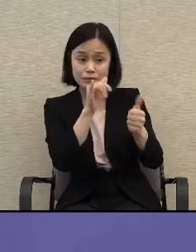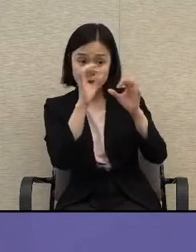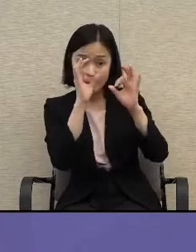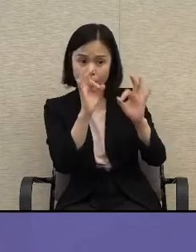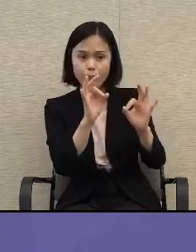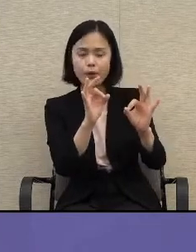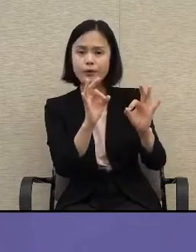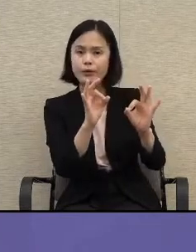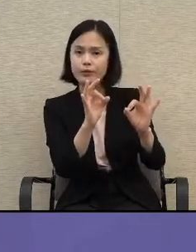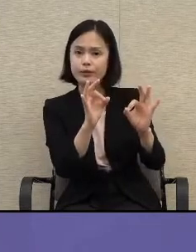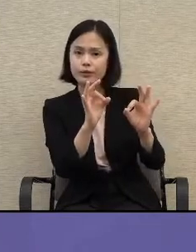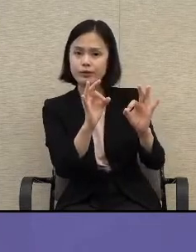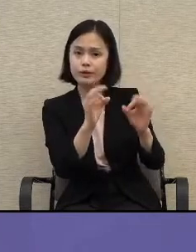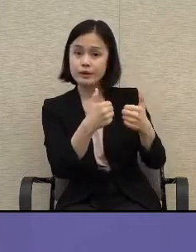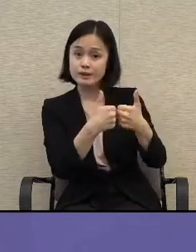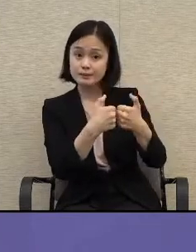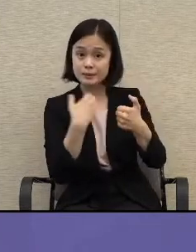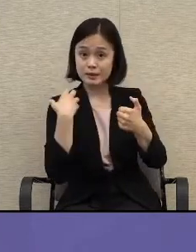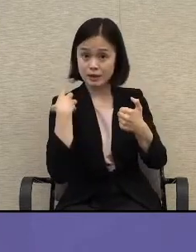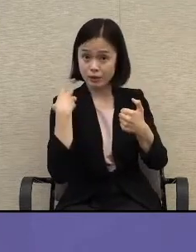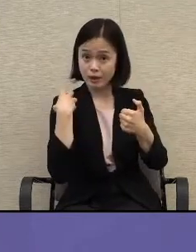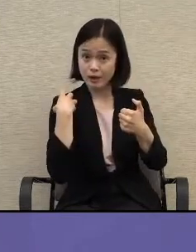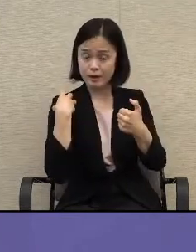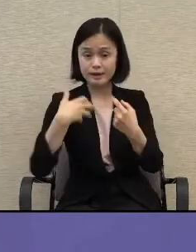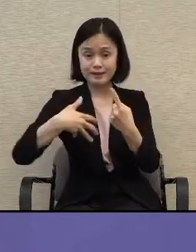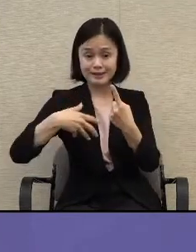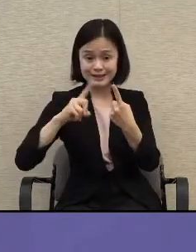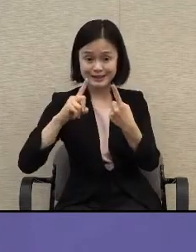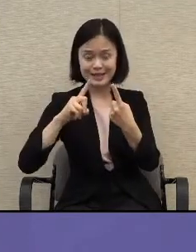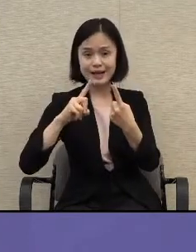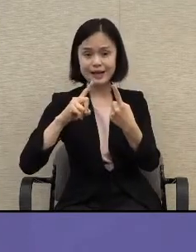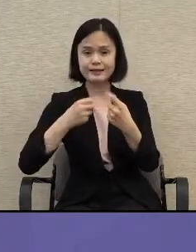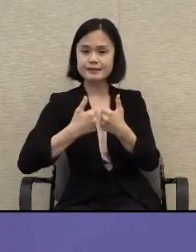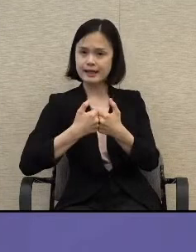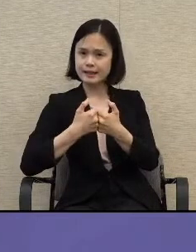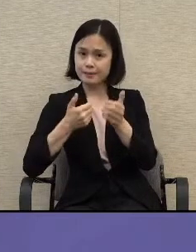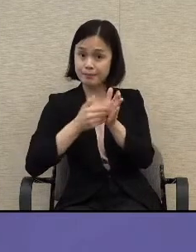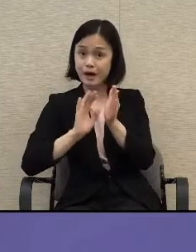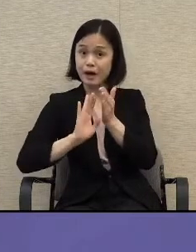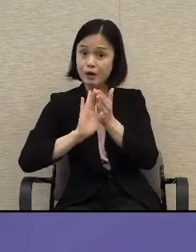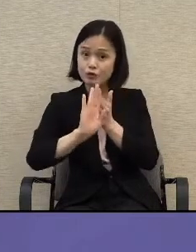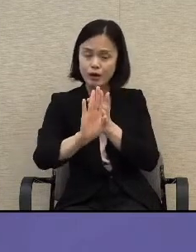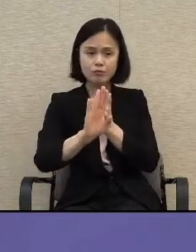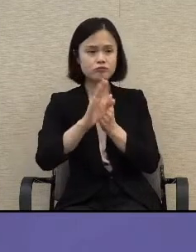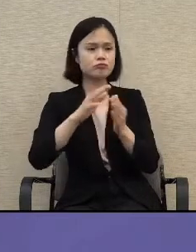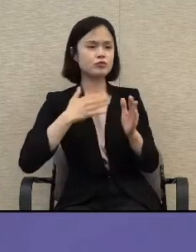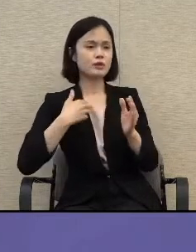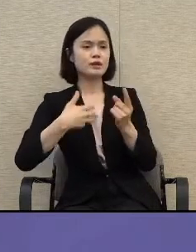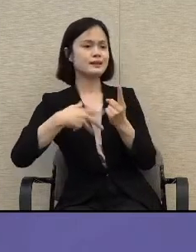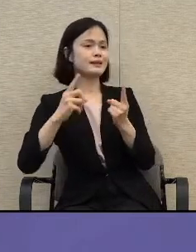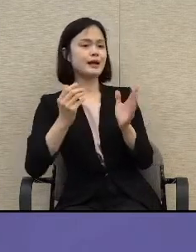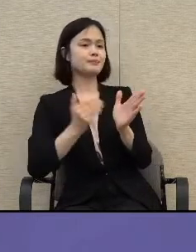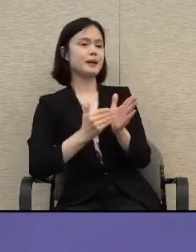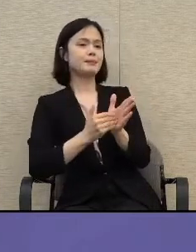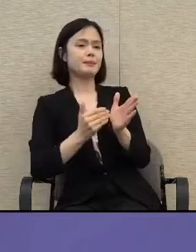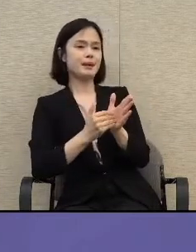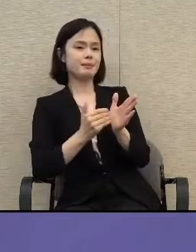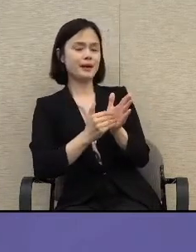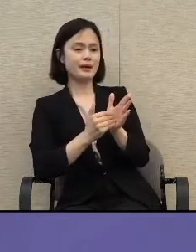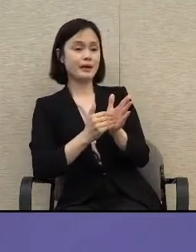역할이 되었든 간에 그 1차적인 역할을 수행하고 나면 이제 우리 인프라에선 더 이상 감당이 안 돼라고 하는 순간 이게